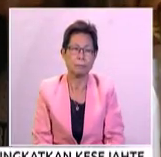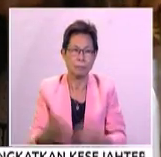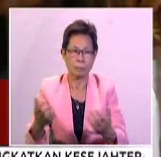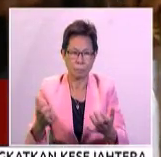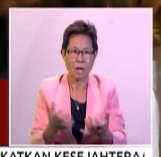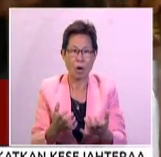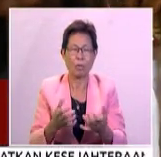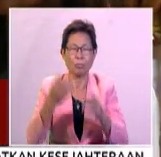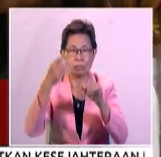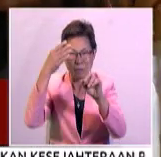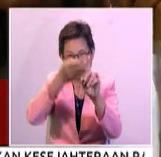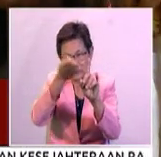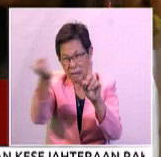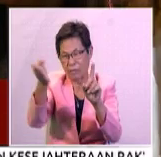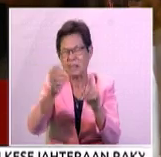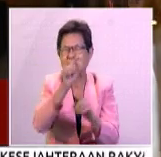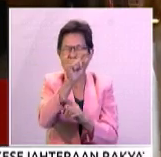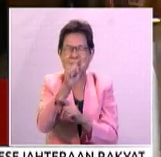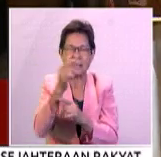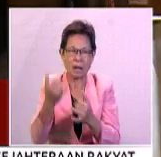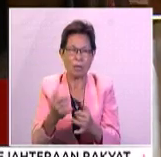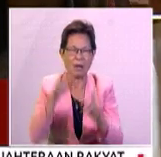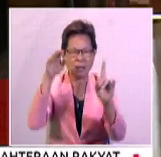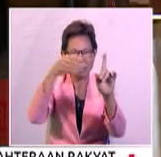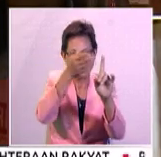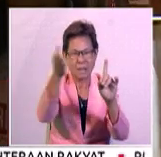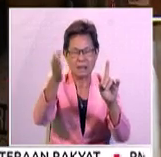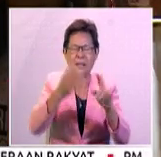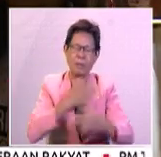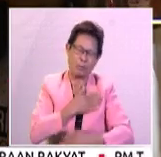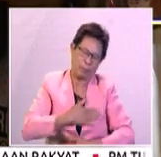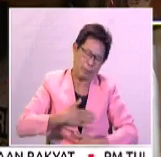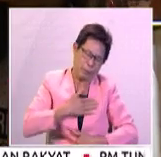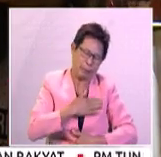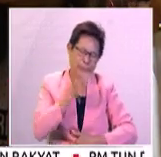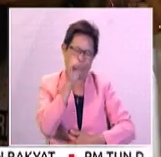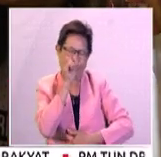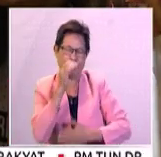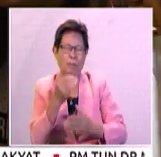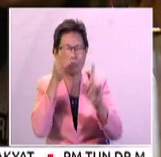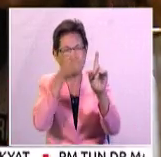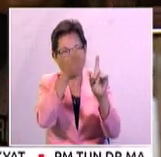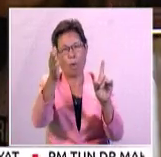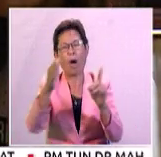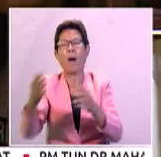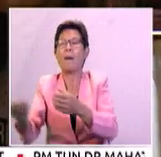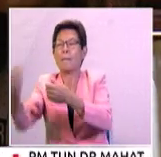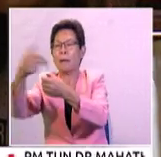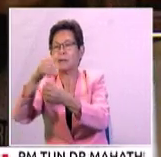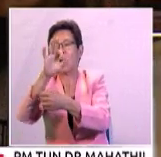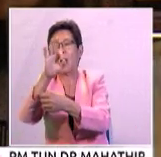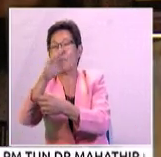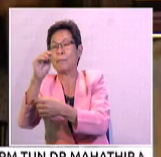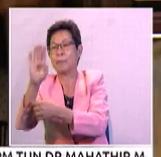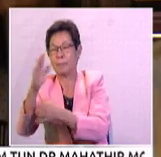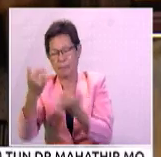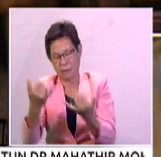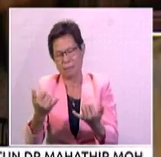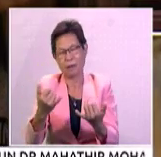buat diversity sikit lah. Macam nak lari sikit daripada entertainment, nak buat masuk F&B, tapi masih dalam